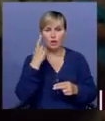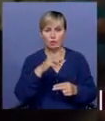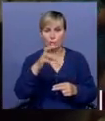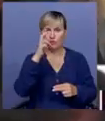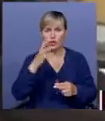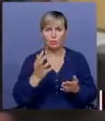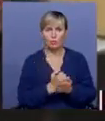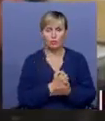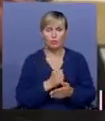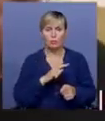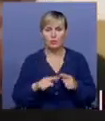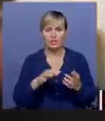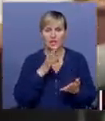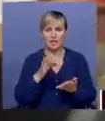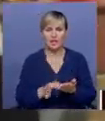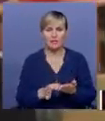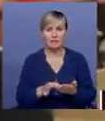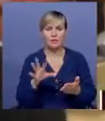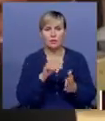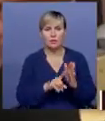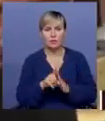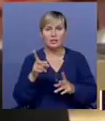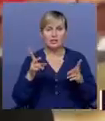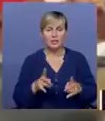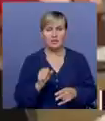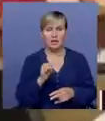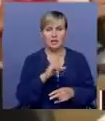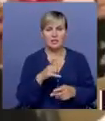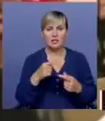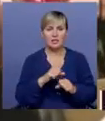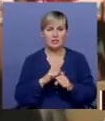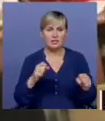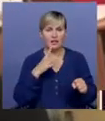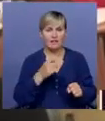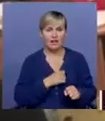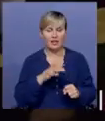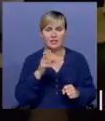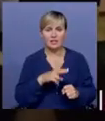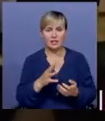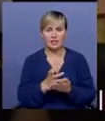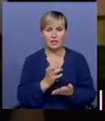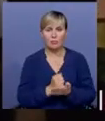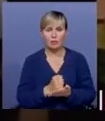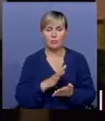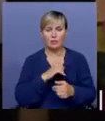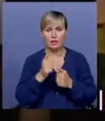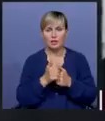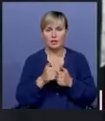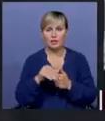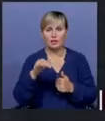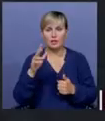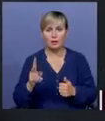государства приходилось оперативно реагировать. Все началось с трагедии в Арысе, где взорвался военный склад боеприпасов, расположенный близ жилого